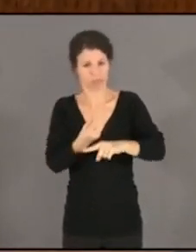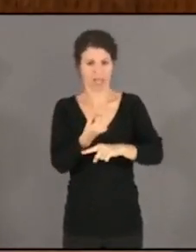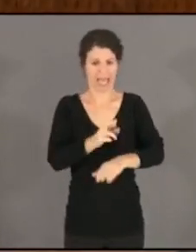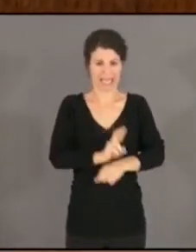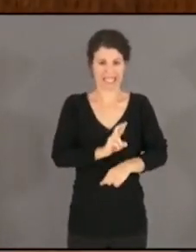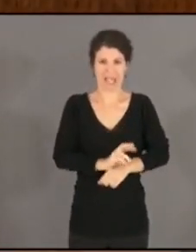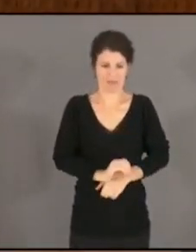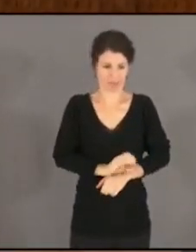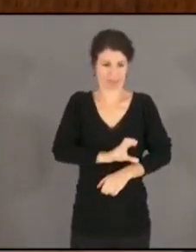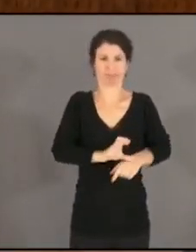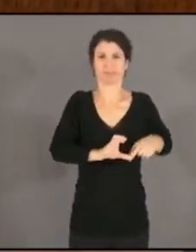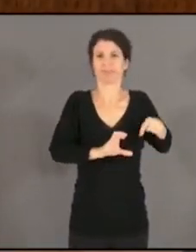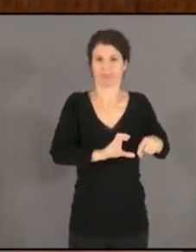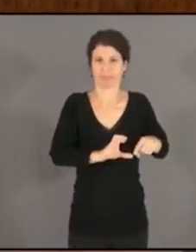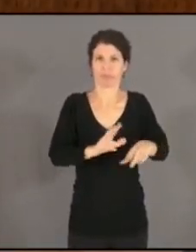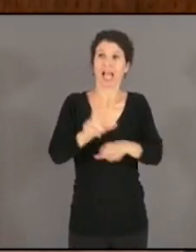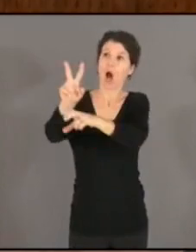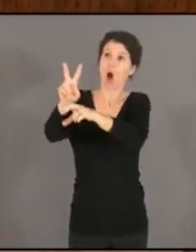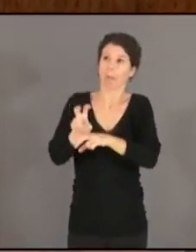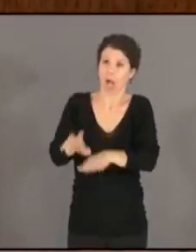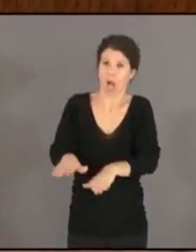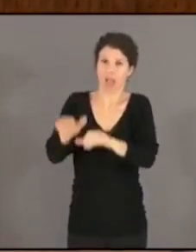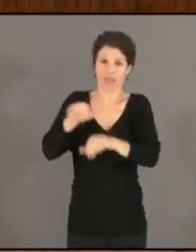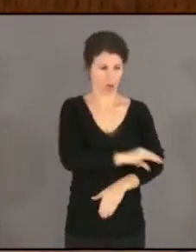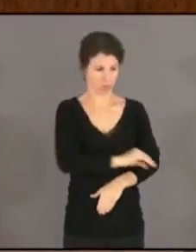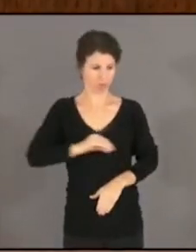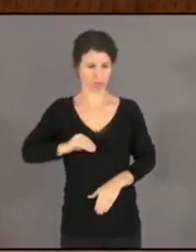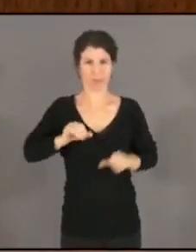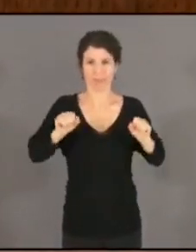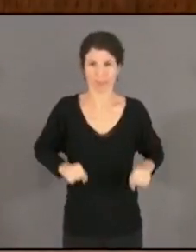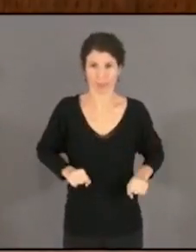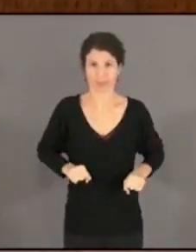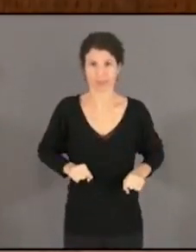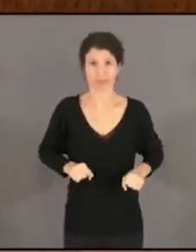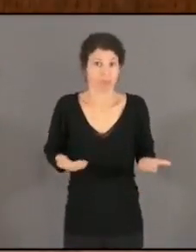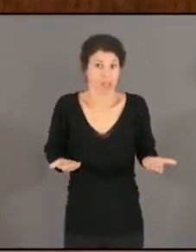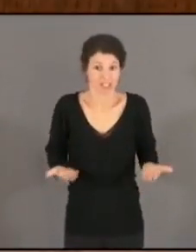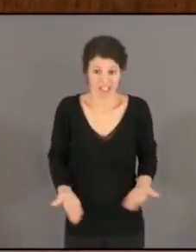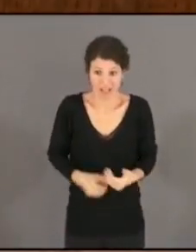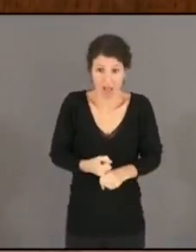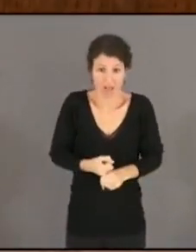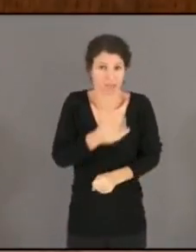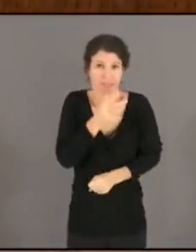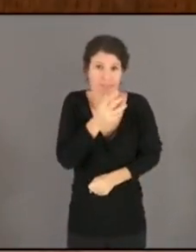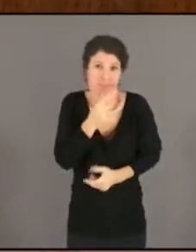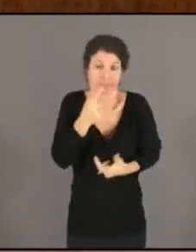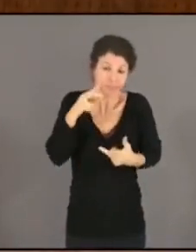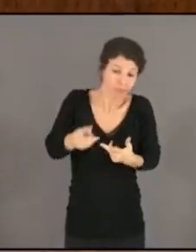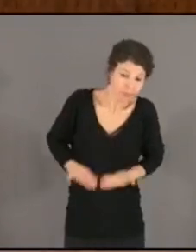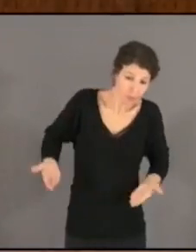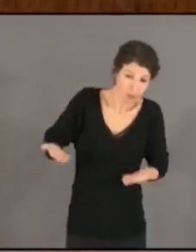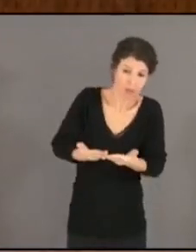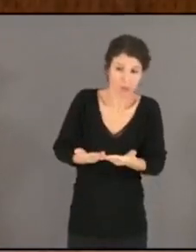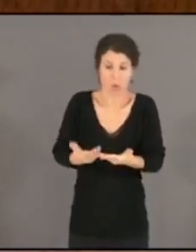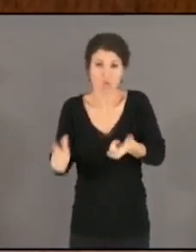qui pourrait permettre de diminuer l'emprunt, par exemple. Or, il est peu probable cette année, vu la conjoncture, que vous considériez